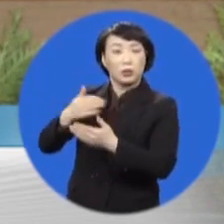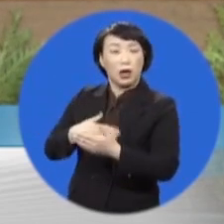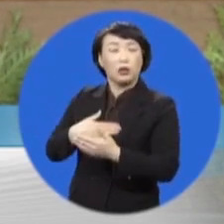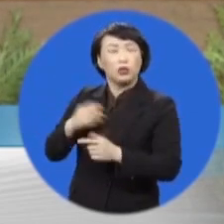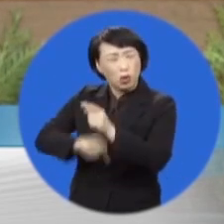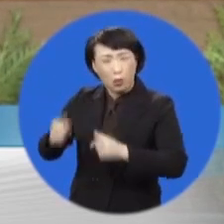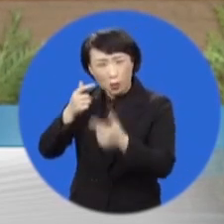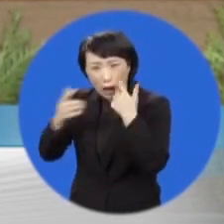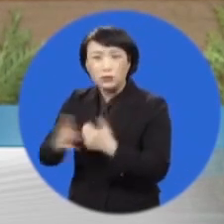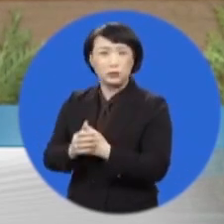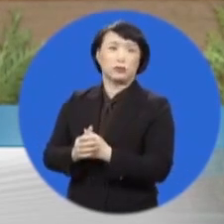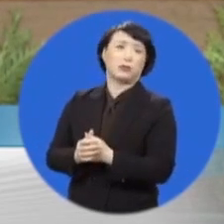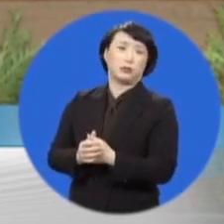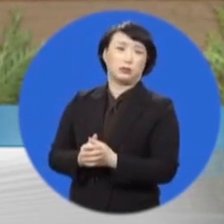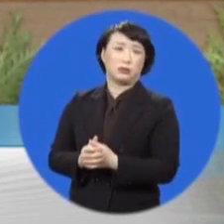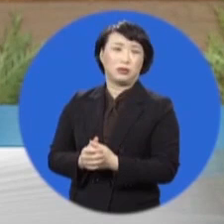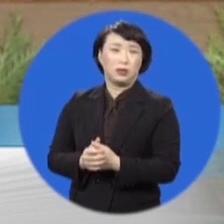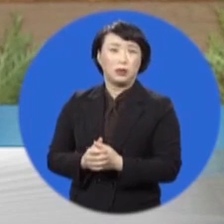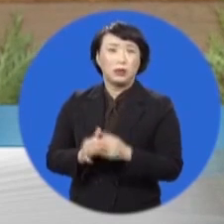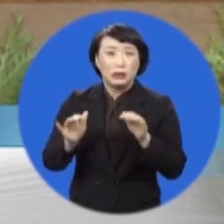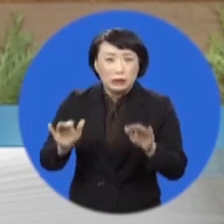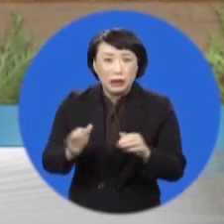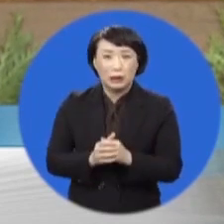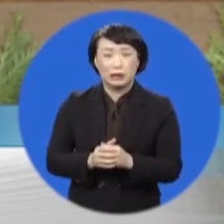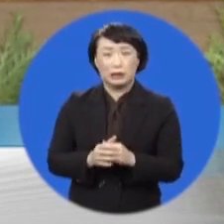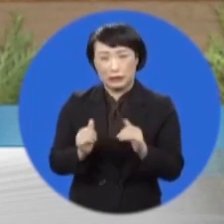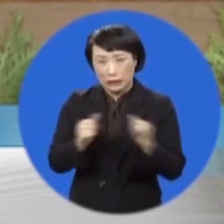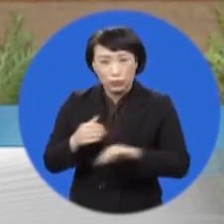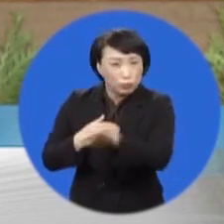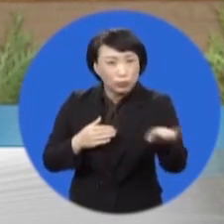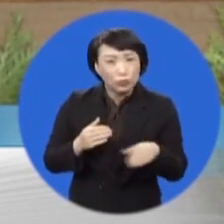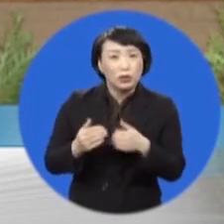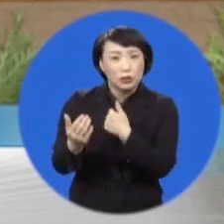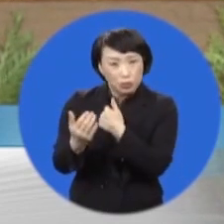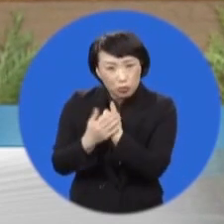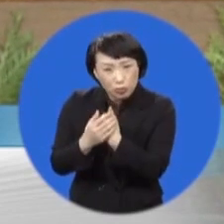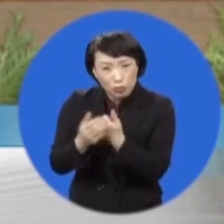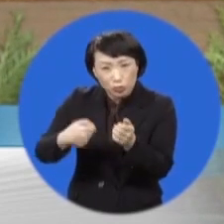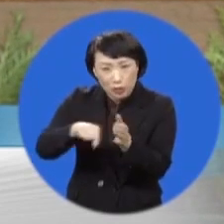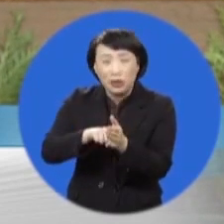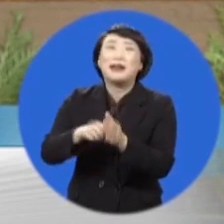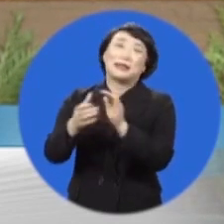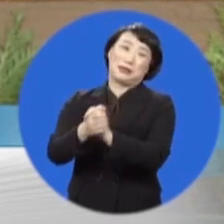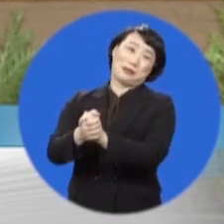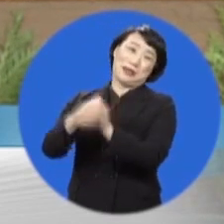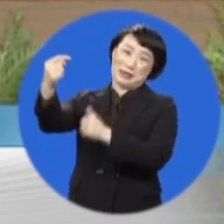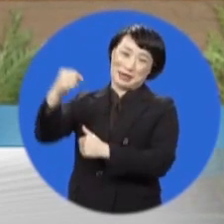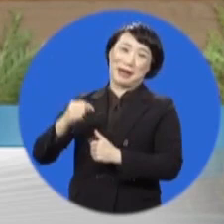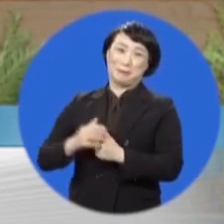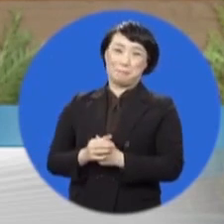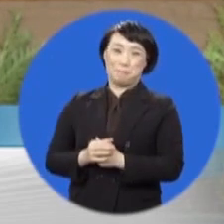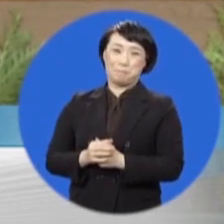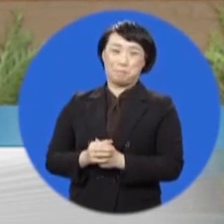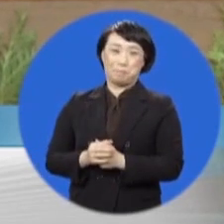아니면 더 잘 알고 계시기에 우리를 도와 주시려고 기도에 5